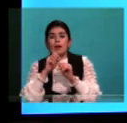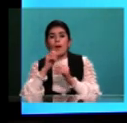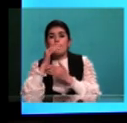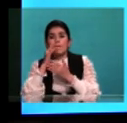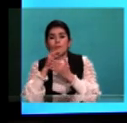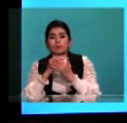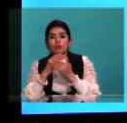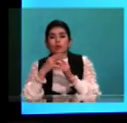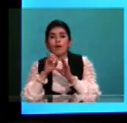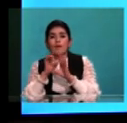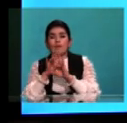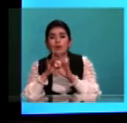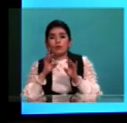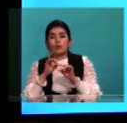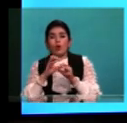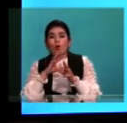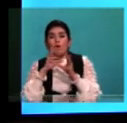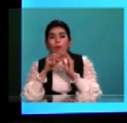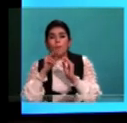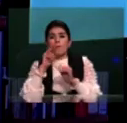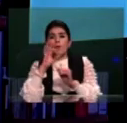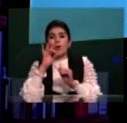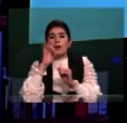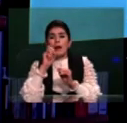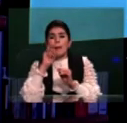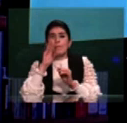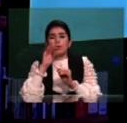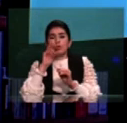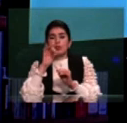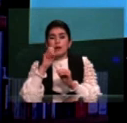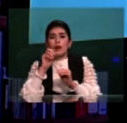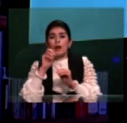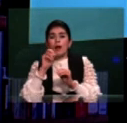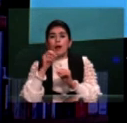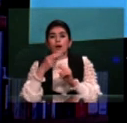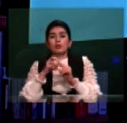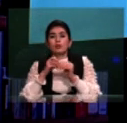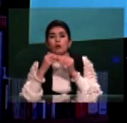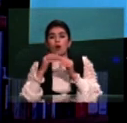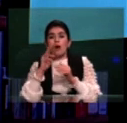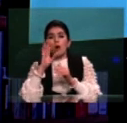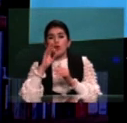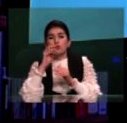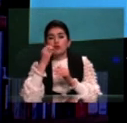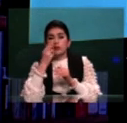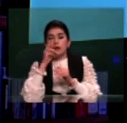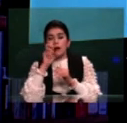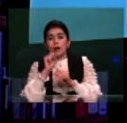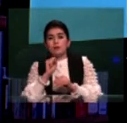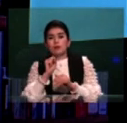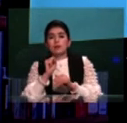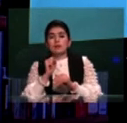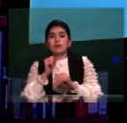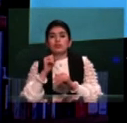меню выбрать «Общие параметры» команду. Откроется окошко общего